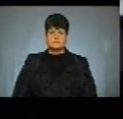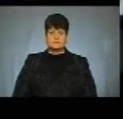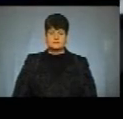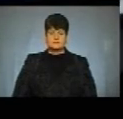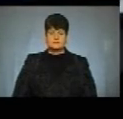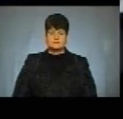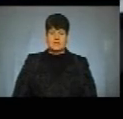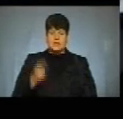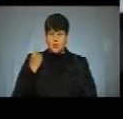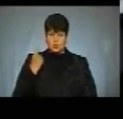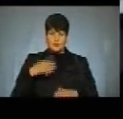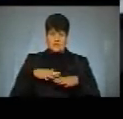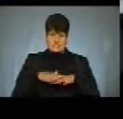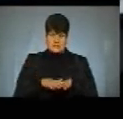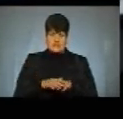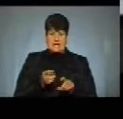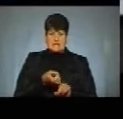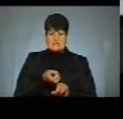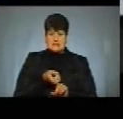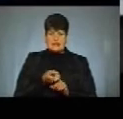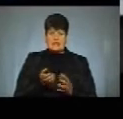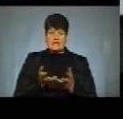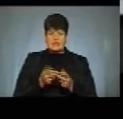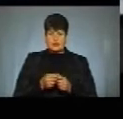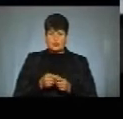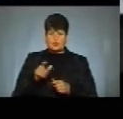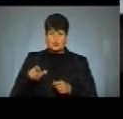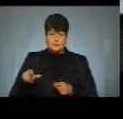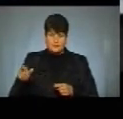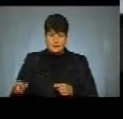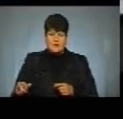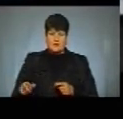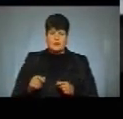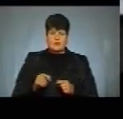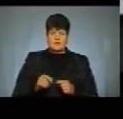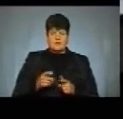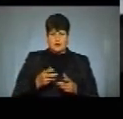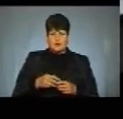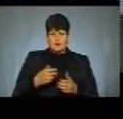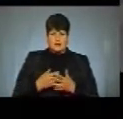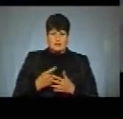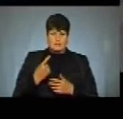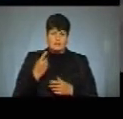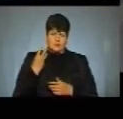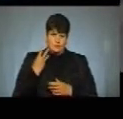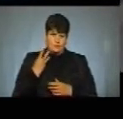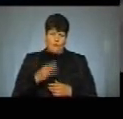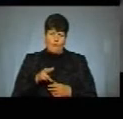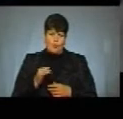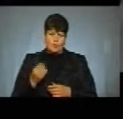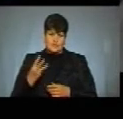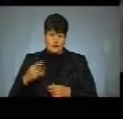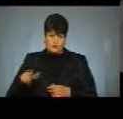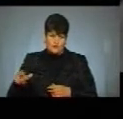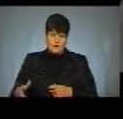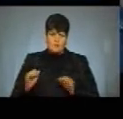На одну сітку залежить від кількості чоловік, яка плете. Якщо кожну секцію плете по 3 чоловік, то можна за день сплести. Студентів